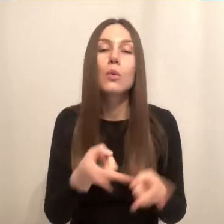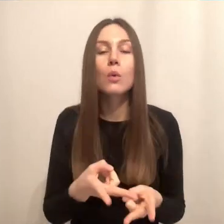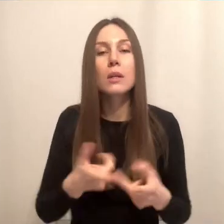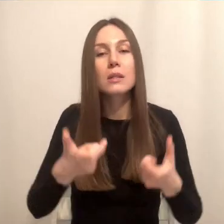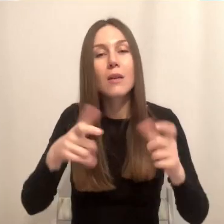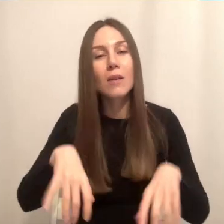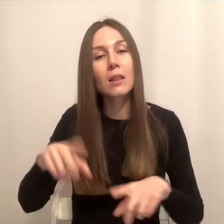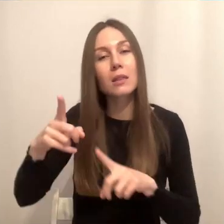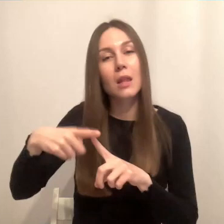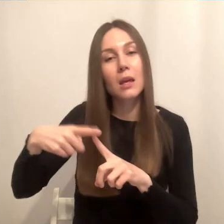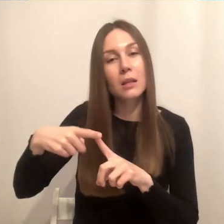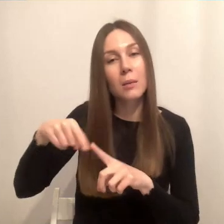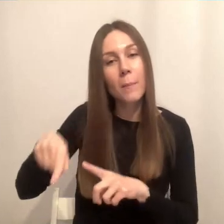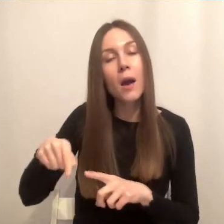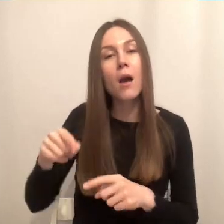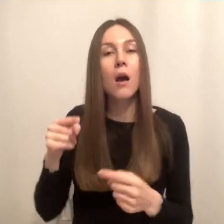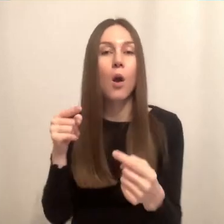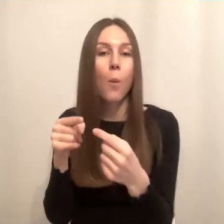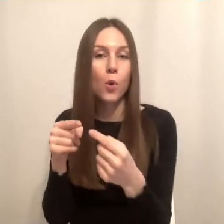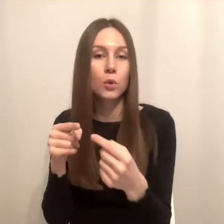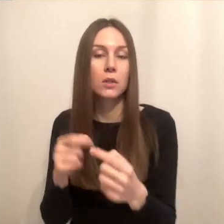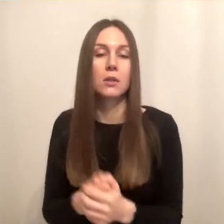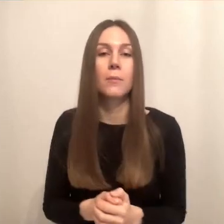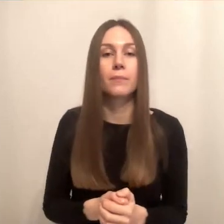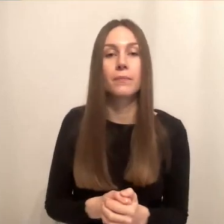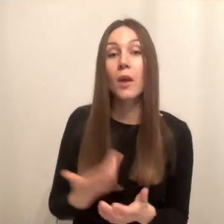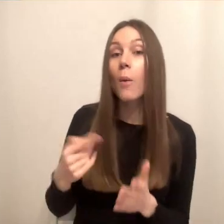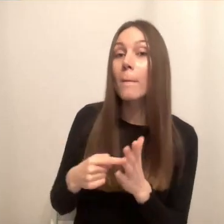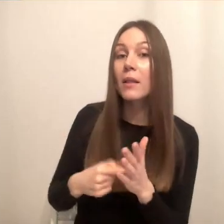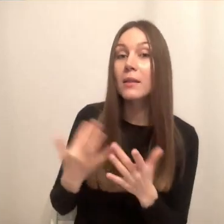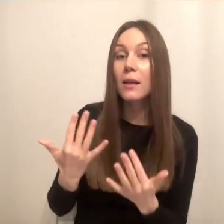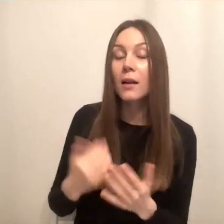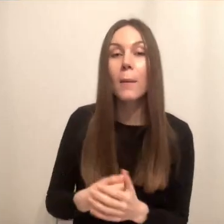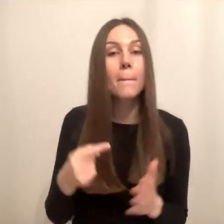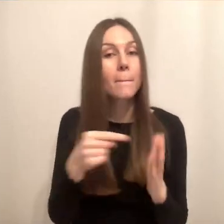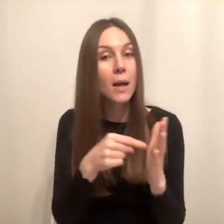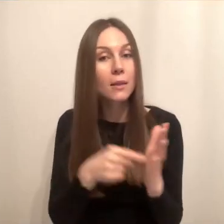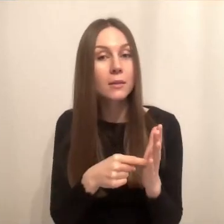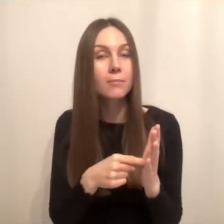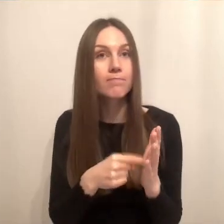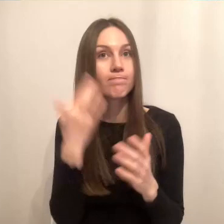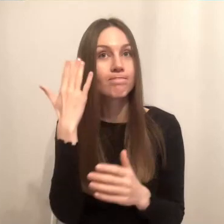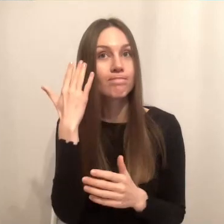tarybos poziciją ir opoziciją. Ir balas? Ir balas. Mano galva turėtų